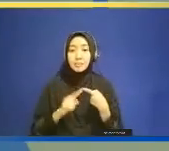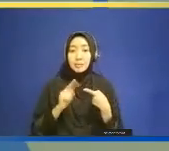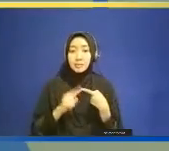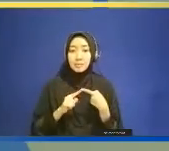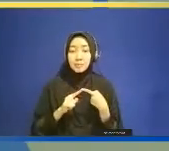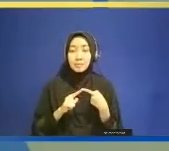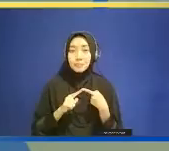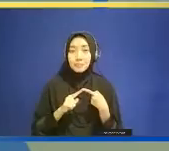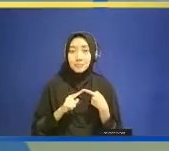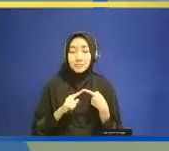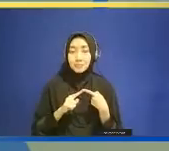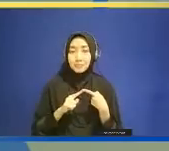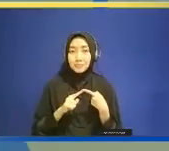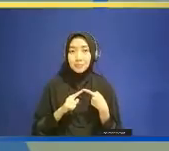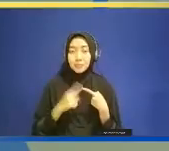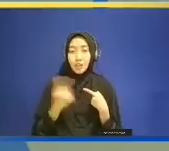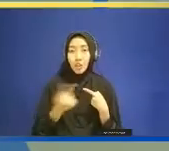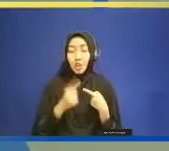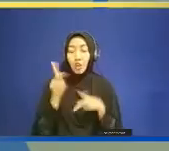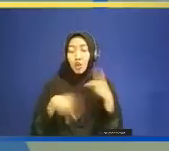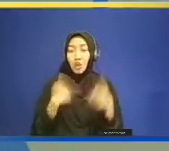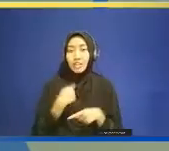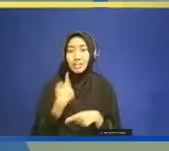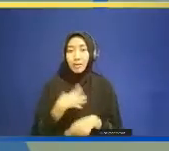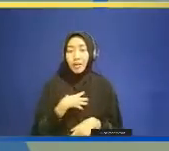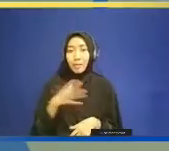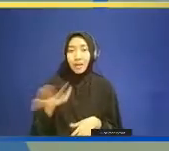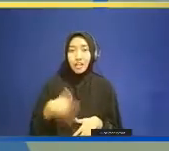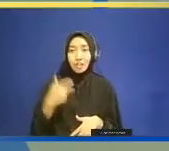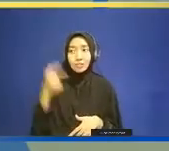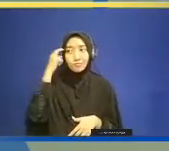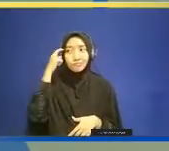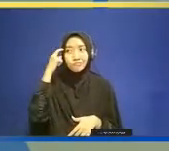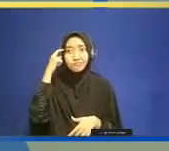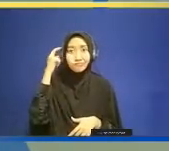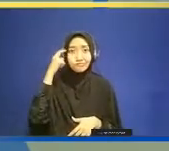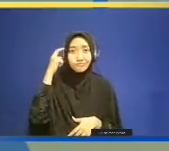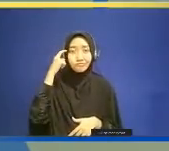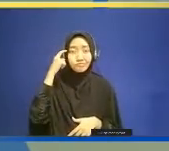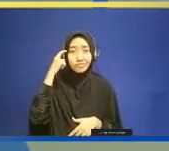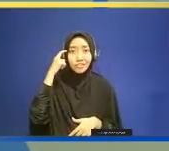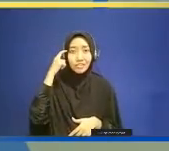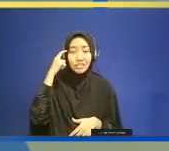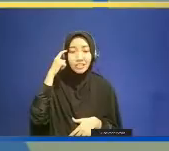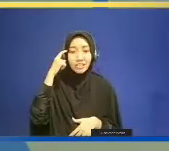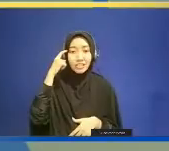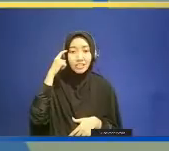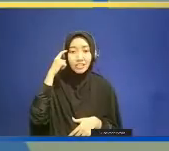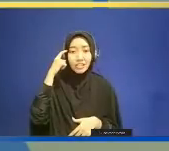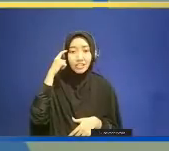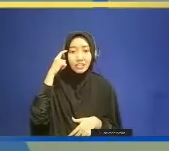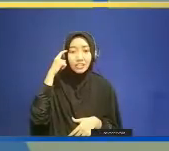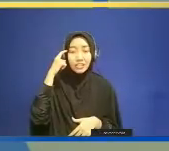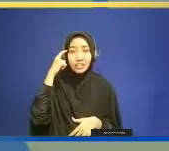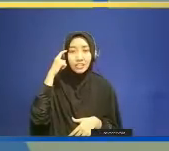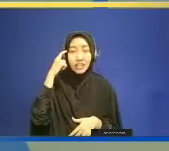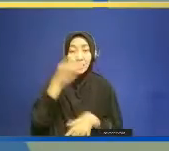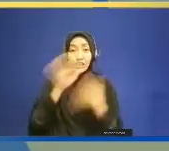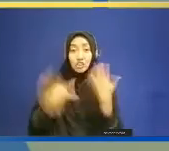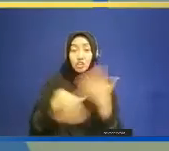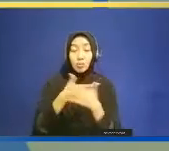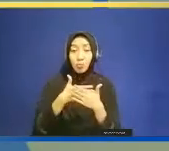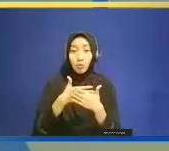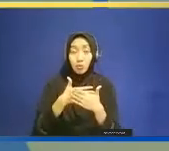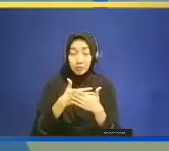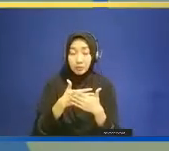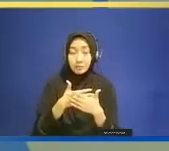kalau kita menganggap atau mengasumsikan bahwa ada things being equal dimana semua